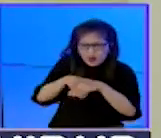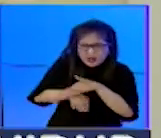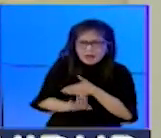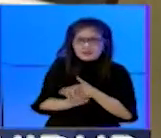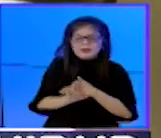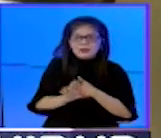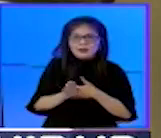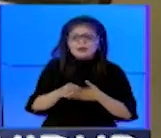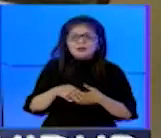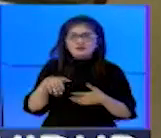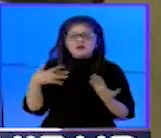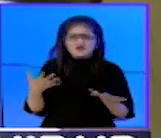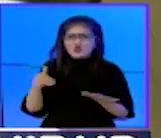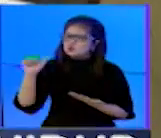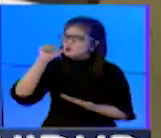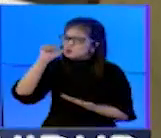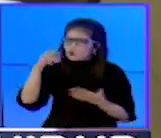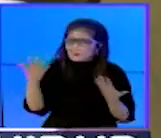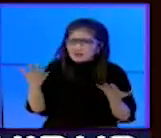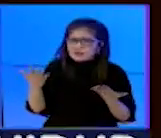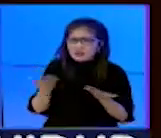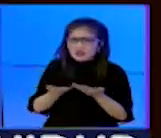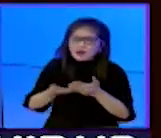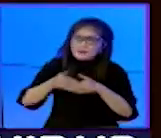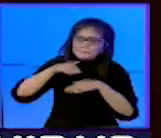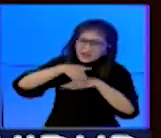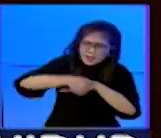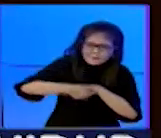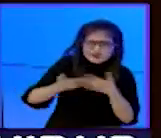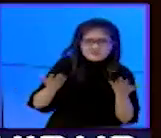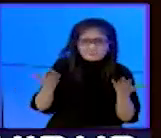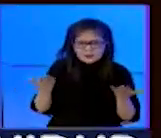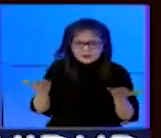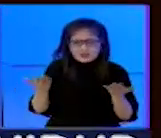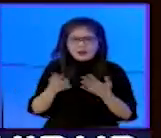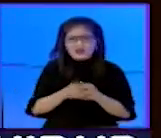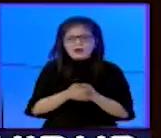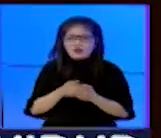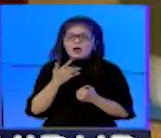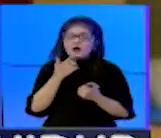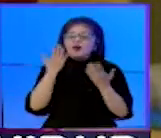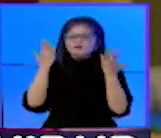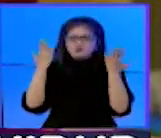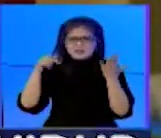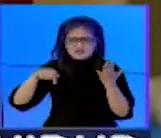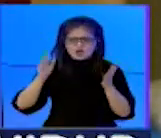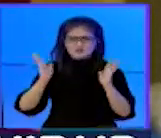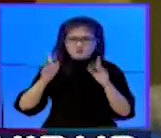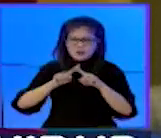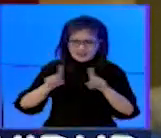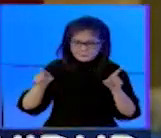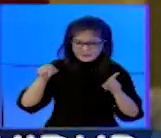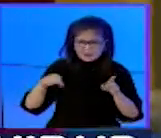butuh susu, pampers, kebulan ya alhamdulillah sih sekarang udah kerja lagi, tapi ya